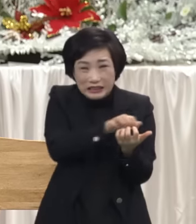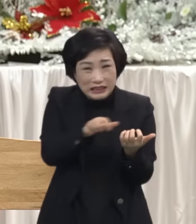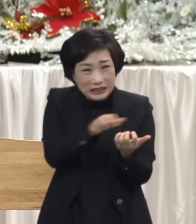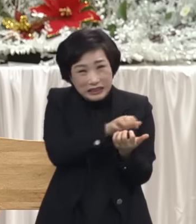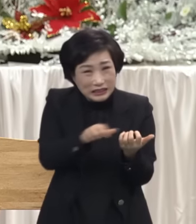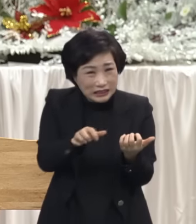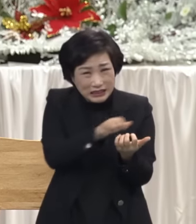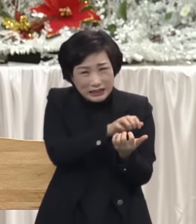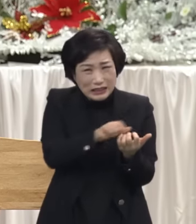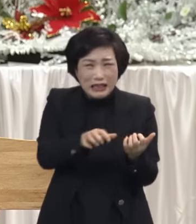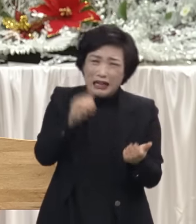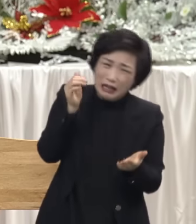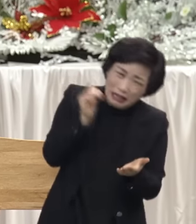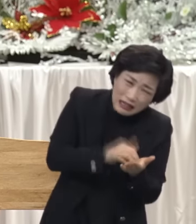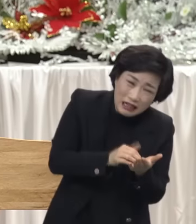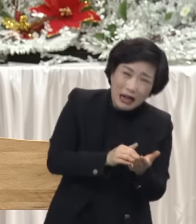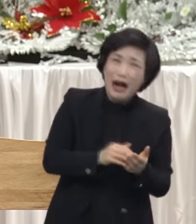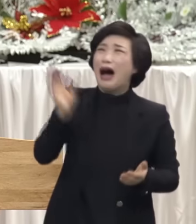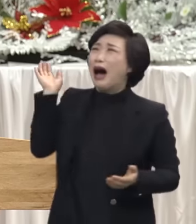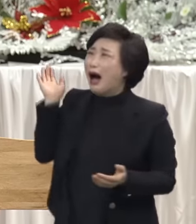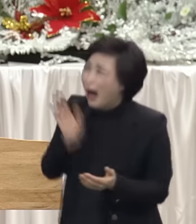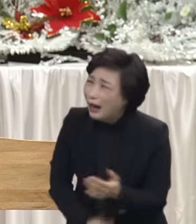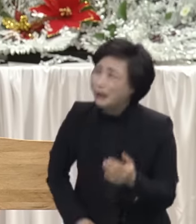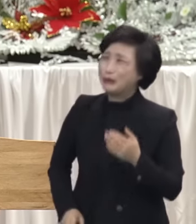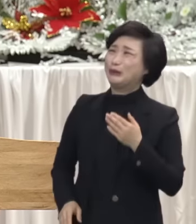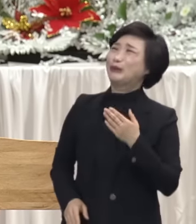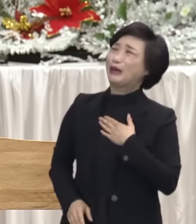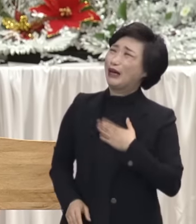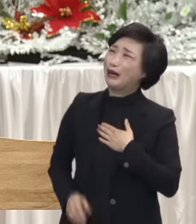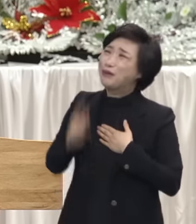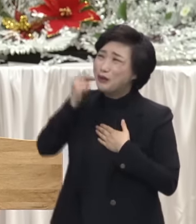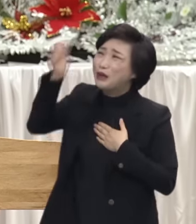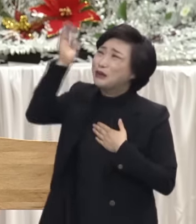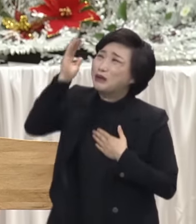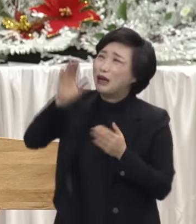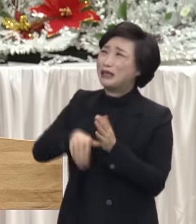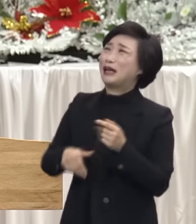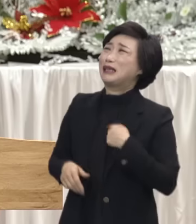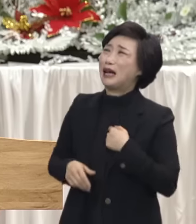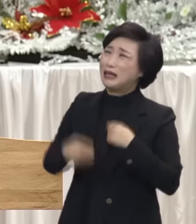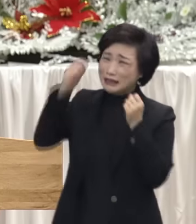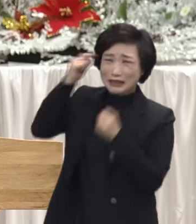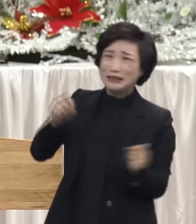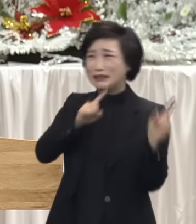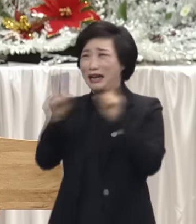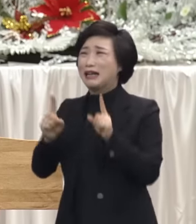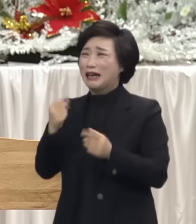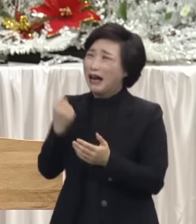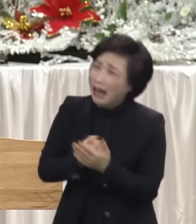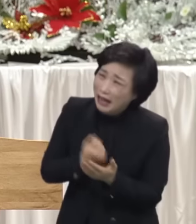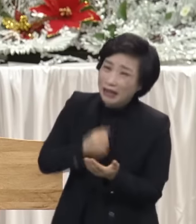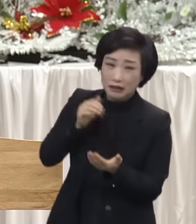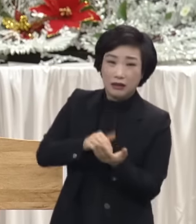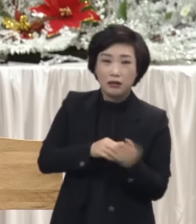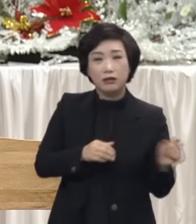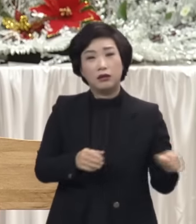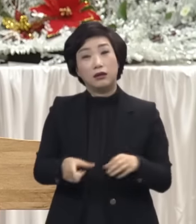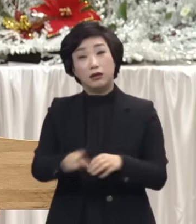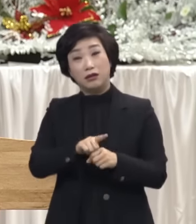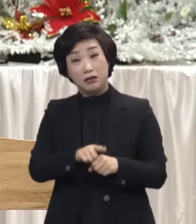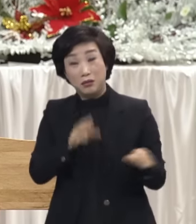부두둑 갈며 그런 줄 알았으면 우리 목사님이 설교할 때 정신 차려 들을 걸. 그런